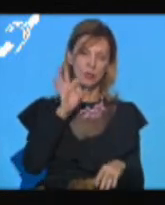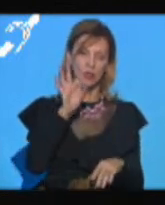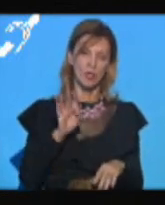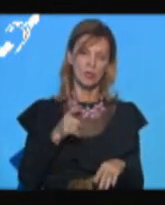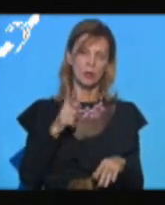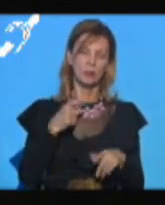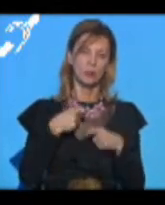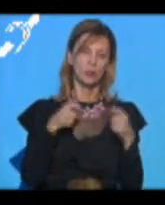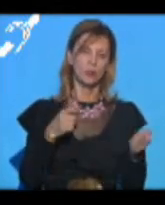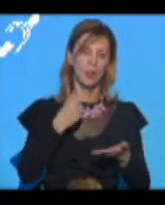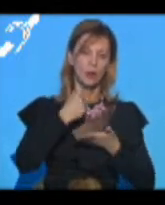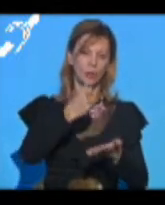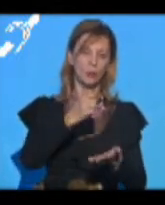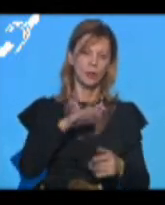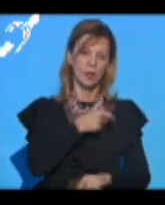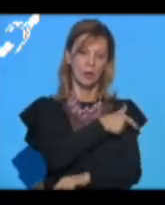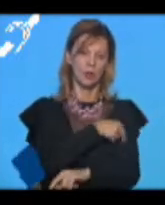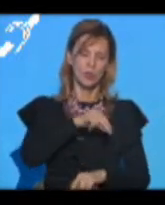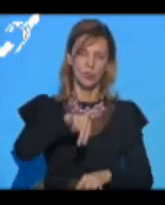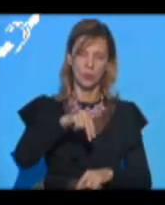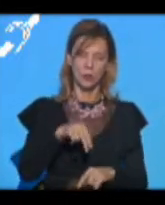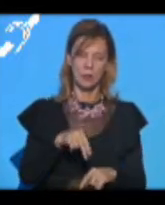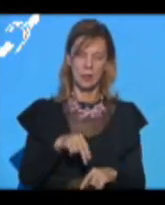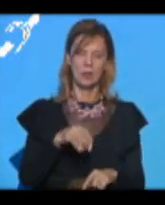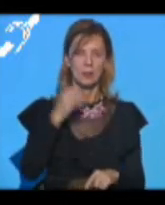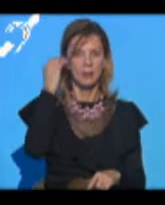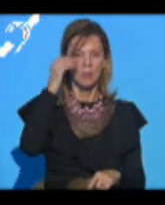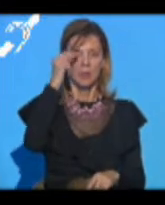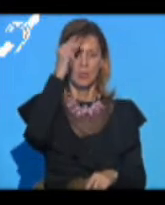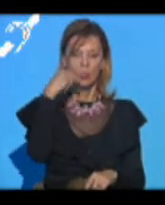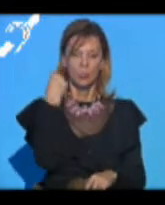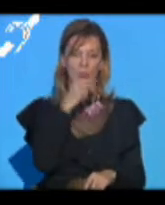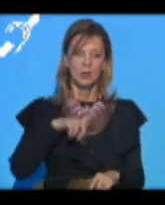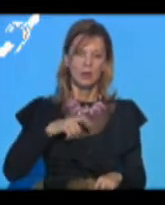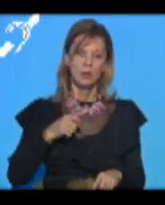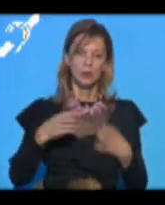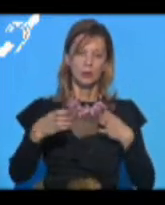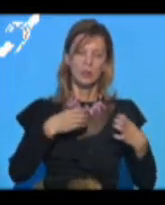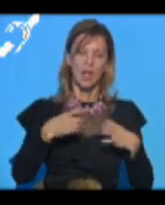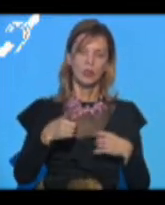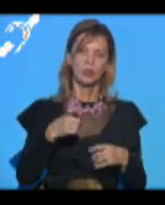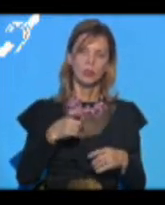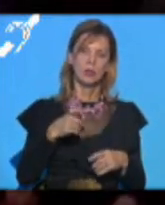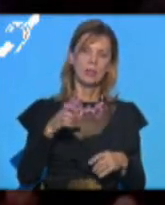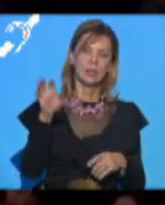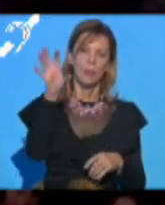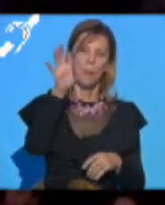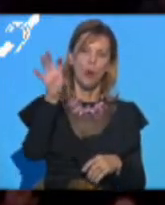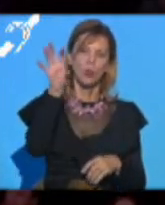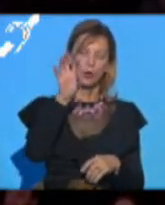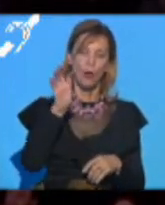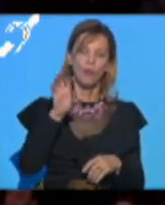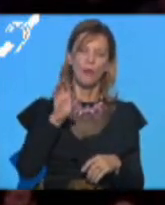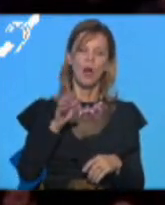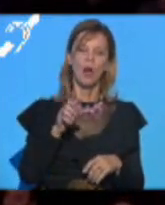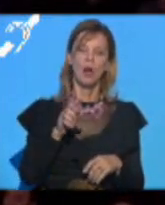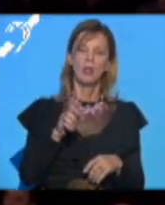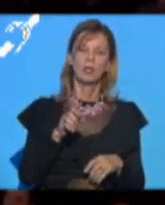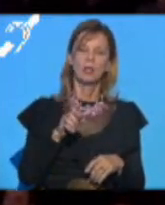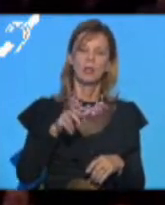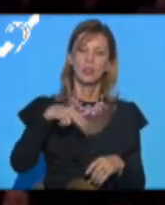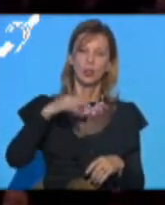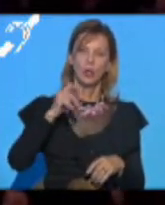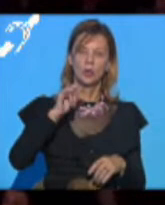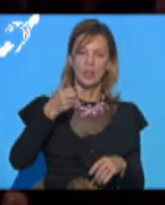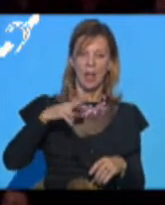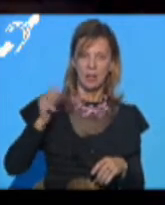buget al Consiliului Județean. Weekendurile sunt rezervate teatrelor din Chișinău, Ploiești, Craiova și Notara. Teatrul din localitate are la final